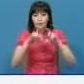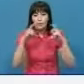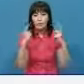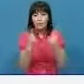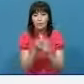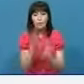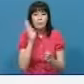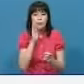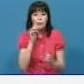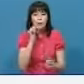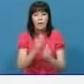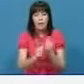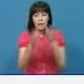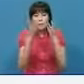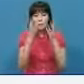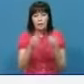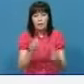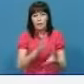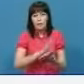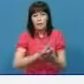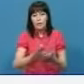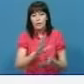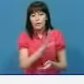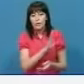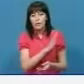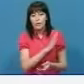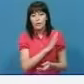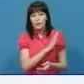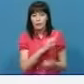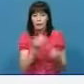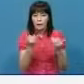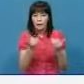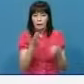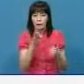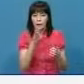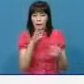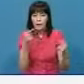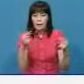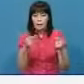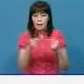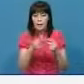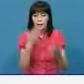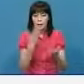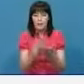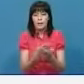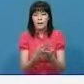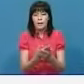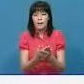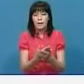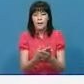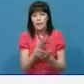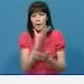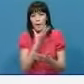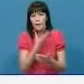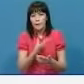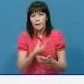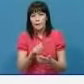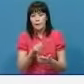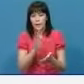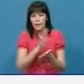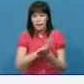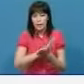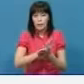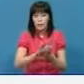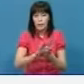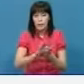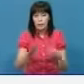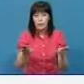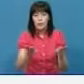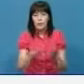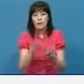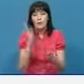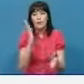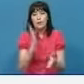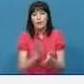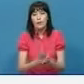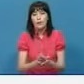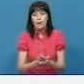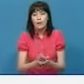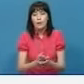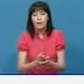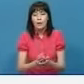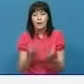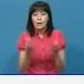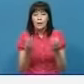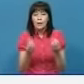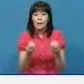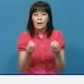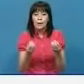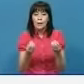күнделікті тазартудан өткізіледі. Қазіргі заманғы талаптарға сай тазарту жүйесі орналасқан. Сонымен